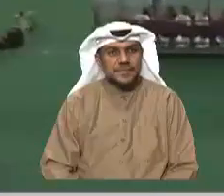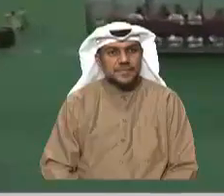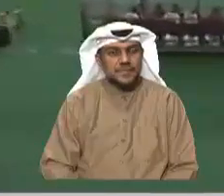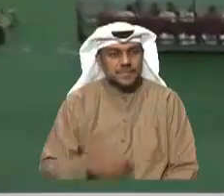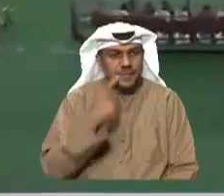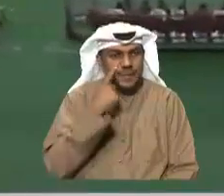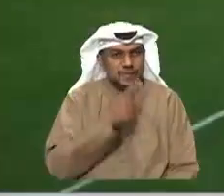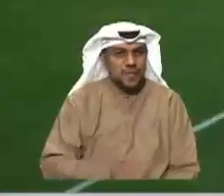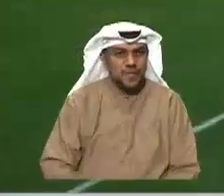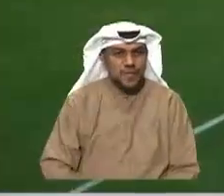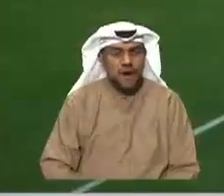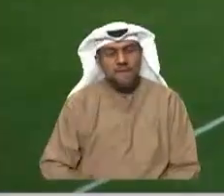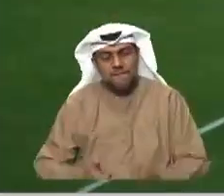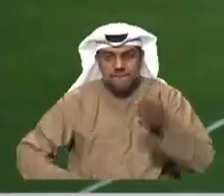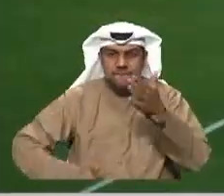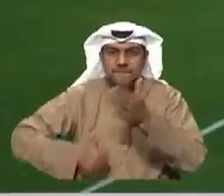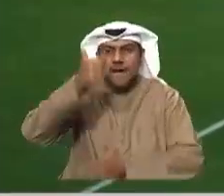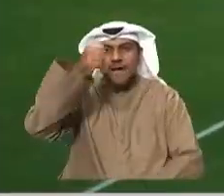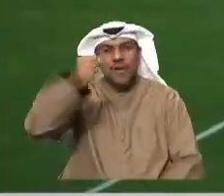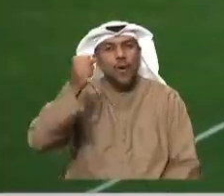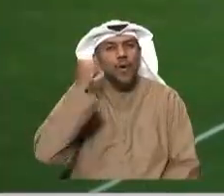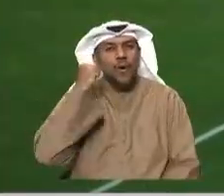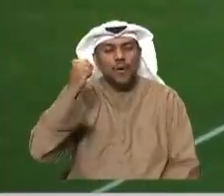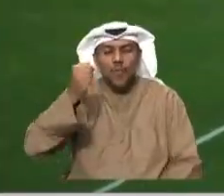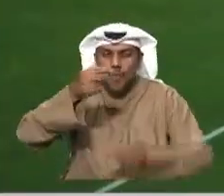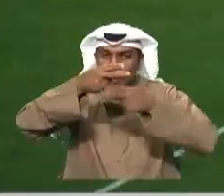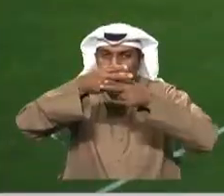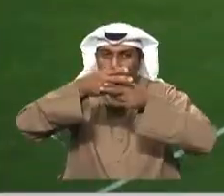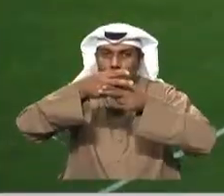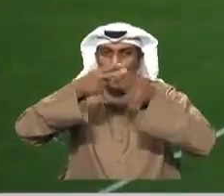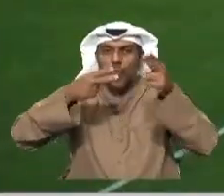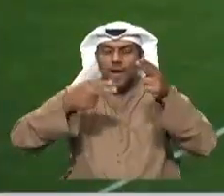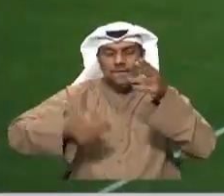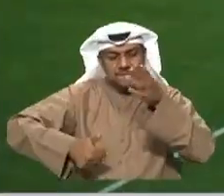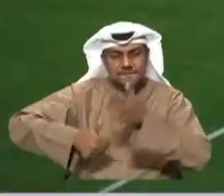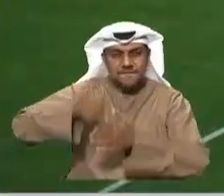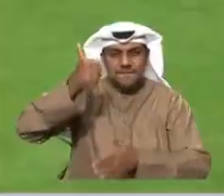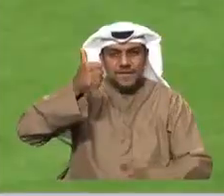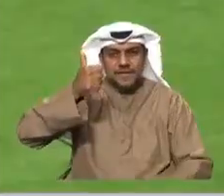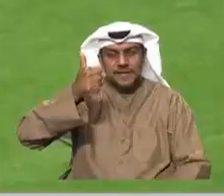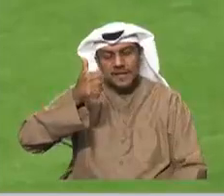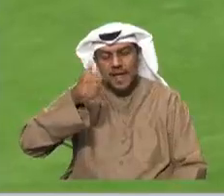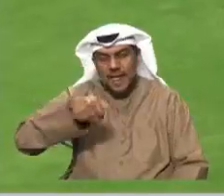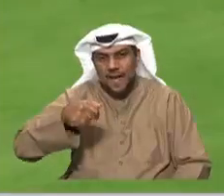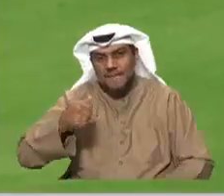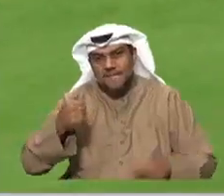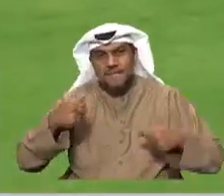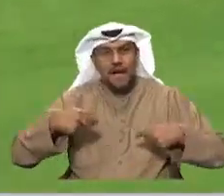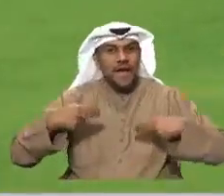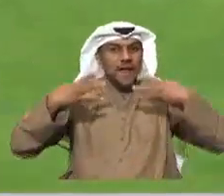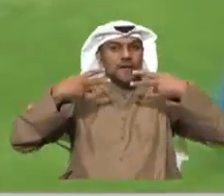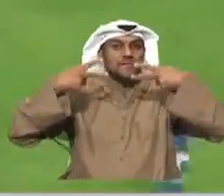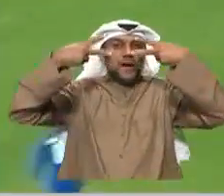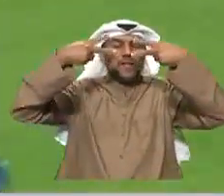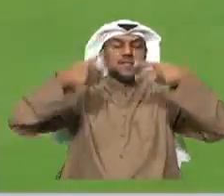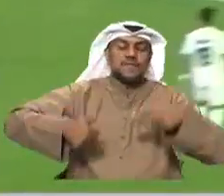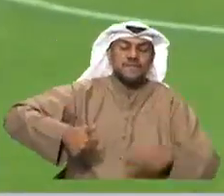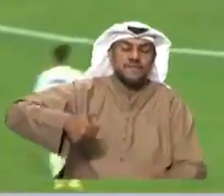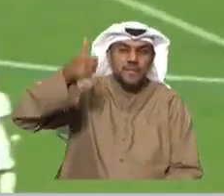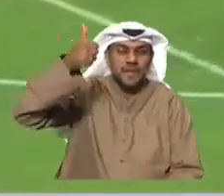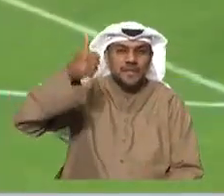فوز مستحق أنعش آمال الأزرق الكويتي في الانتقال للمرحلة الثانية من بطولة كأس الخليج